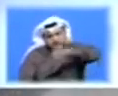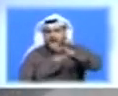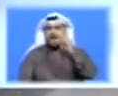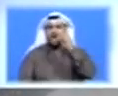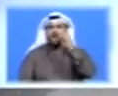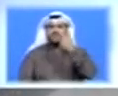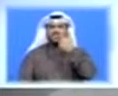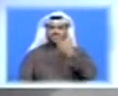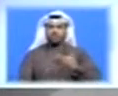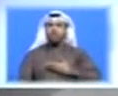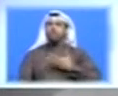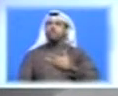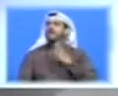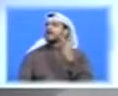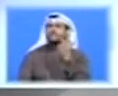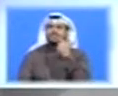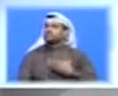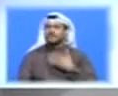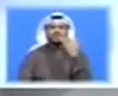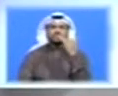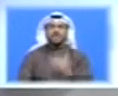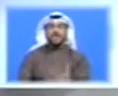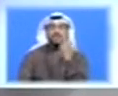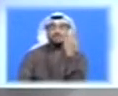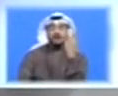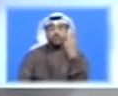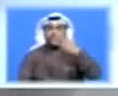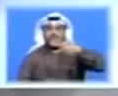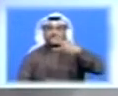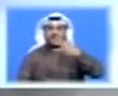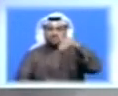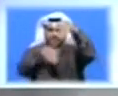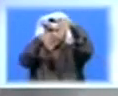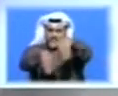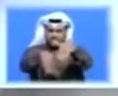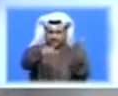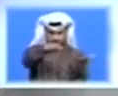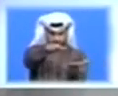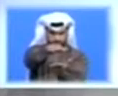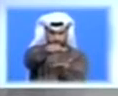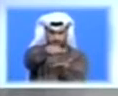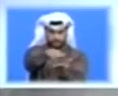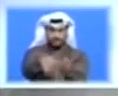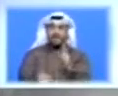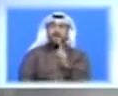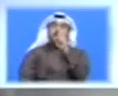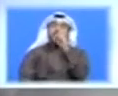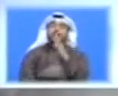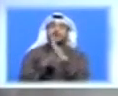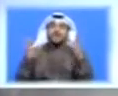إلى رحمة الله تعالى عمران محمد سعيد سالم الهاجري عن عمر ناهز